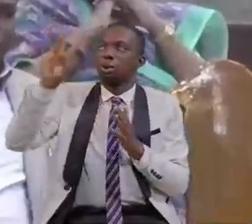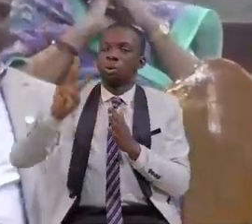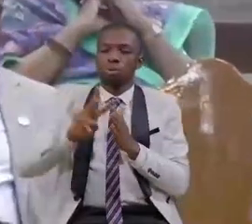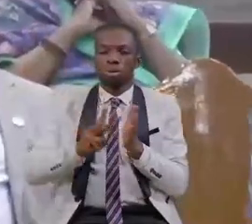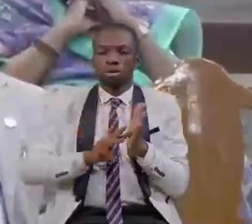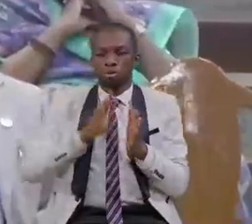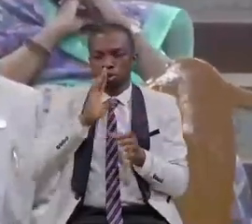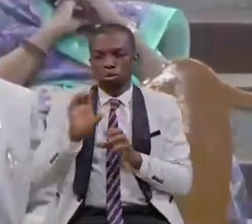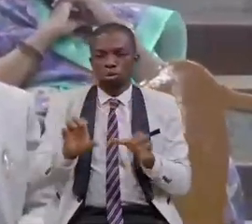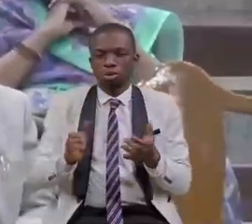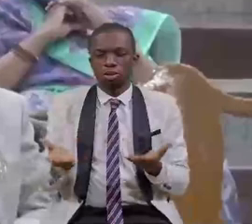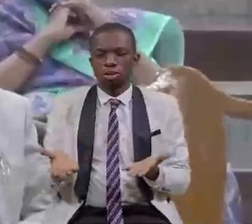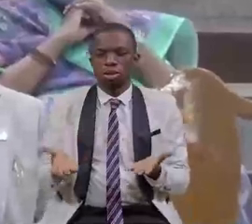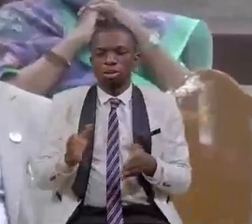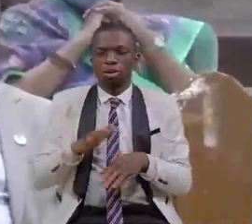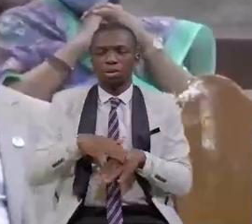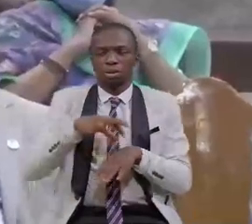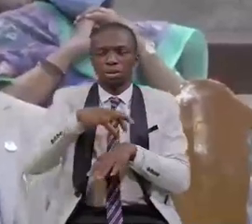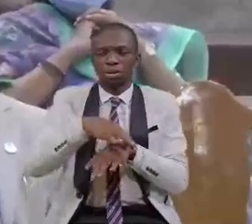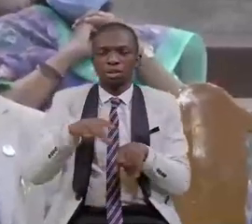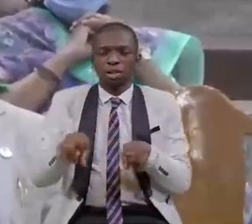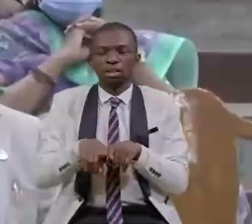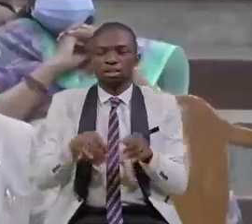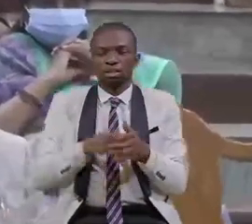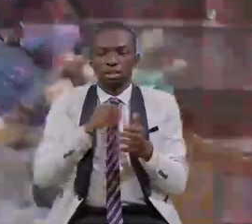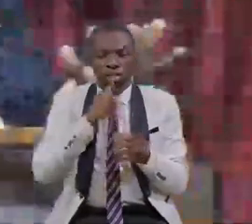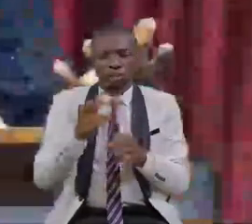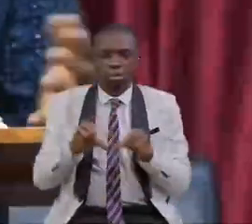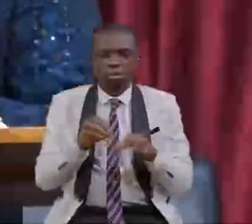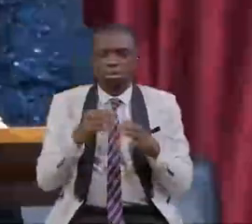Que ta volonté soit faite sur la terre comme au ciel.